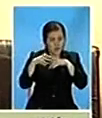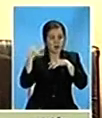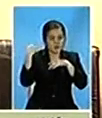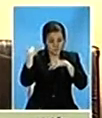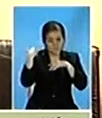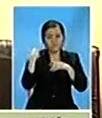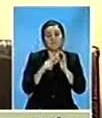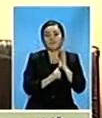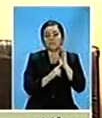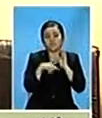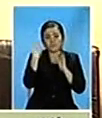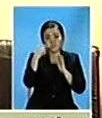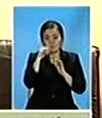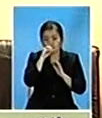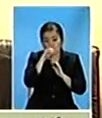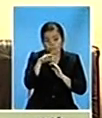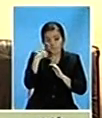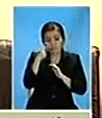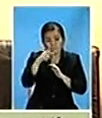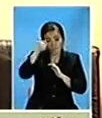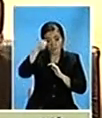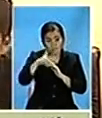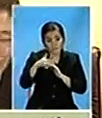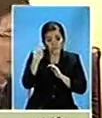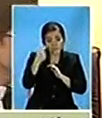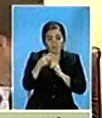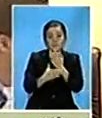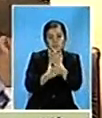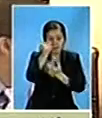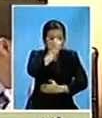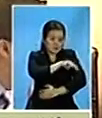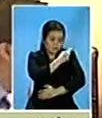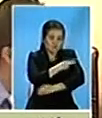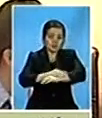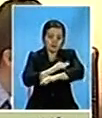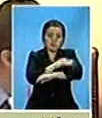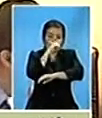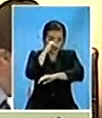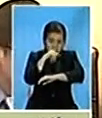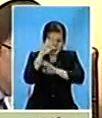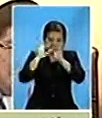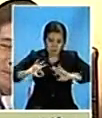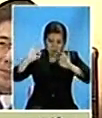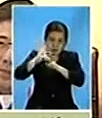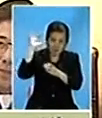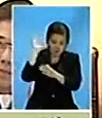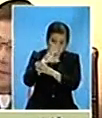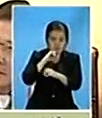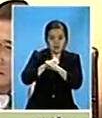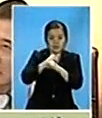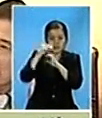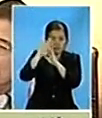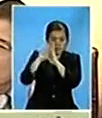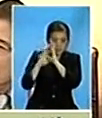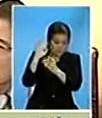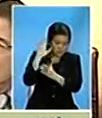ย่างเงี้ยนะฮะแล้วใครจะเป็นคนบอกว่าไม่ได้นะครับก็ต้องสภาแหละครับเป็นคนบอกเพราะงั้นสภาก็ต้องออกข้อบังคับห้ามหรือออกข้อบังคับอนุญา